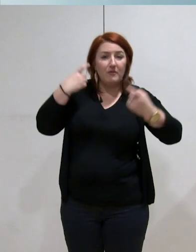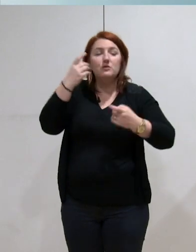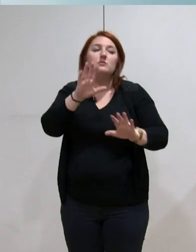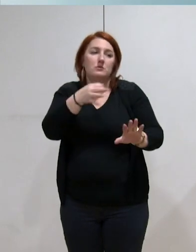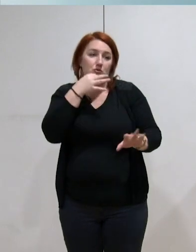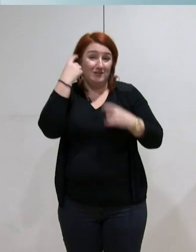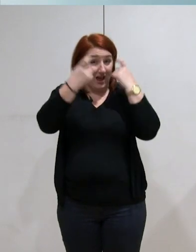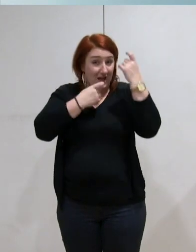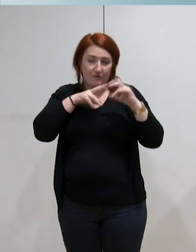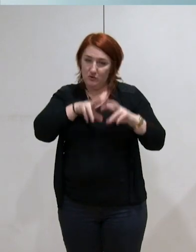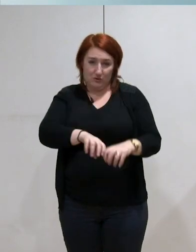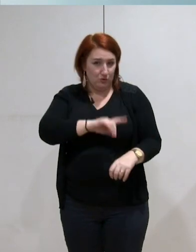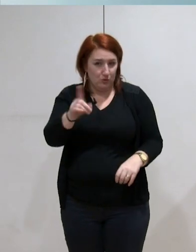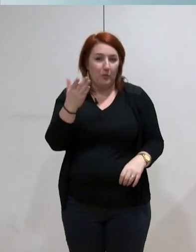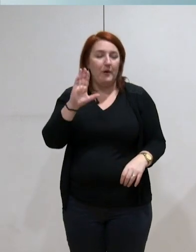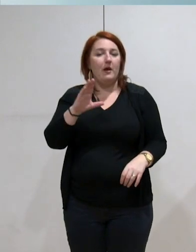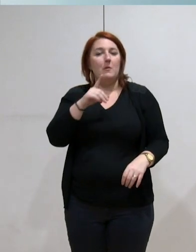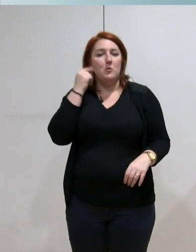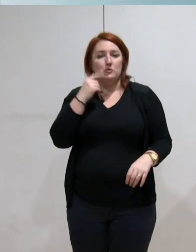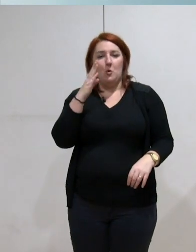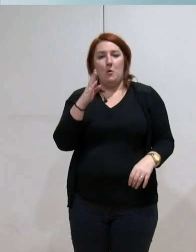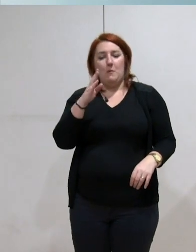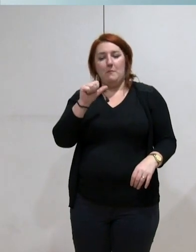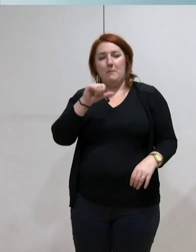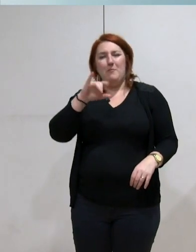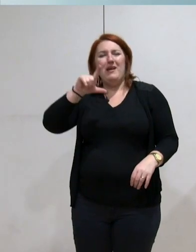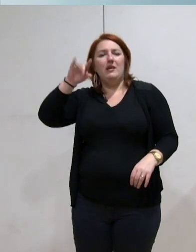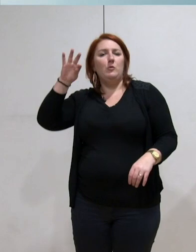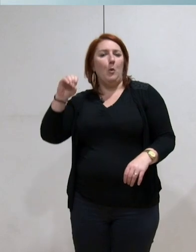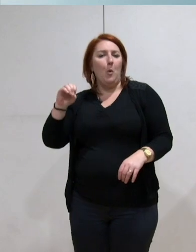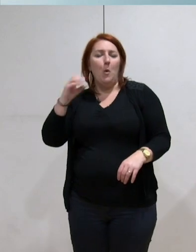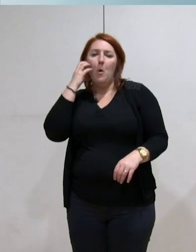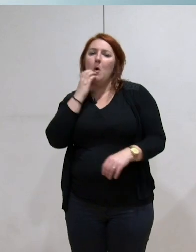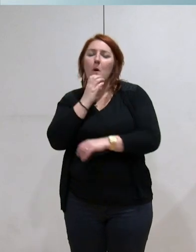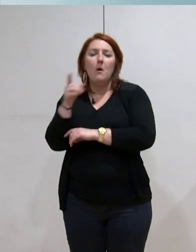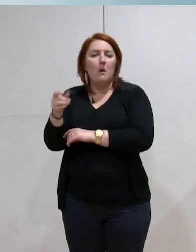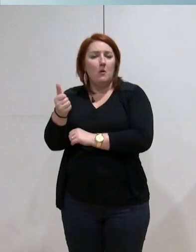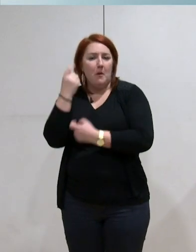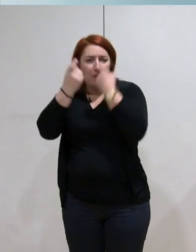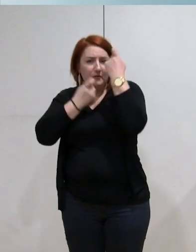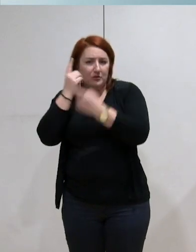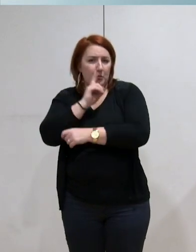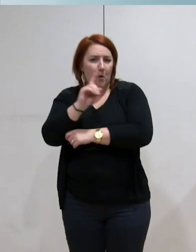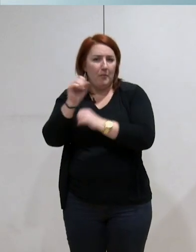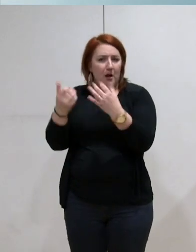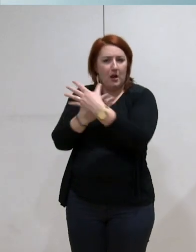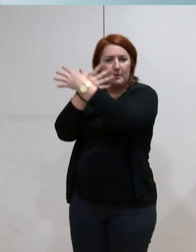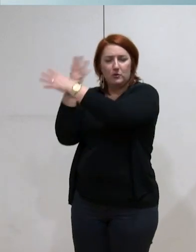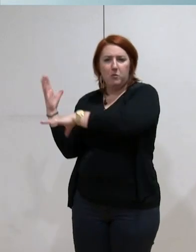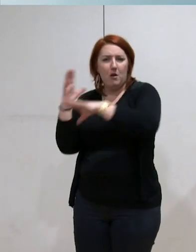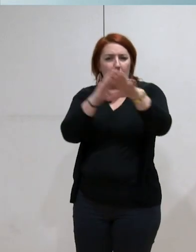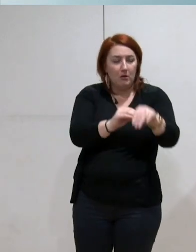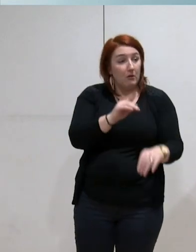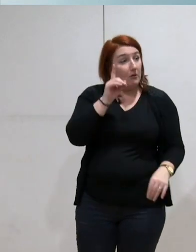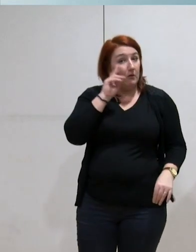dit à la réflexion et pas à l'étude par Marc baayetto pour savoir si la métropole ne déménageit pas dans ces locaux qui sont quand même importants je vous le rappelle